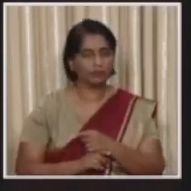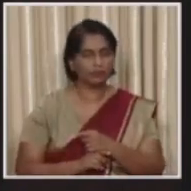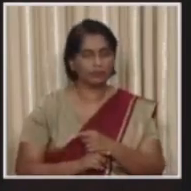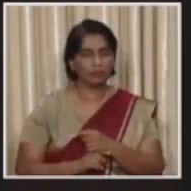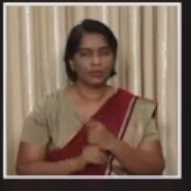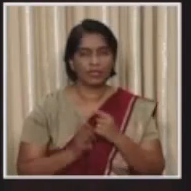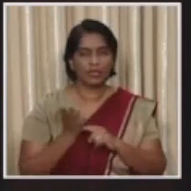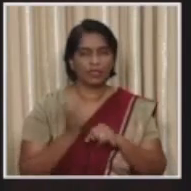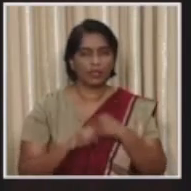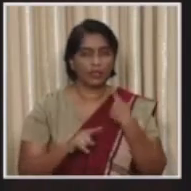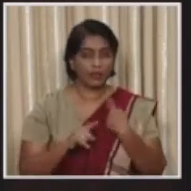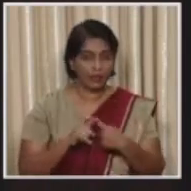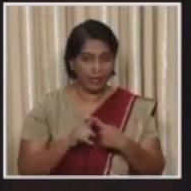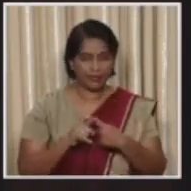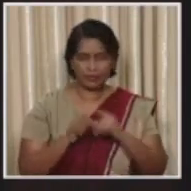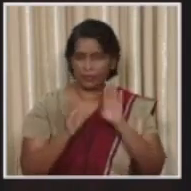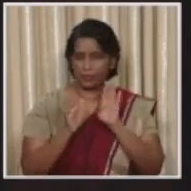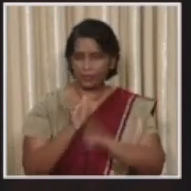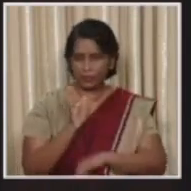බදු කප්පාදුවක් මගින්